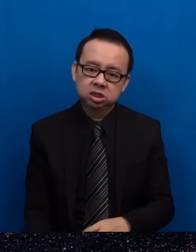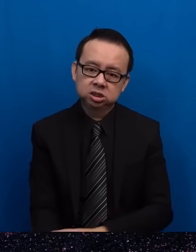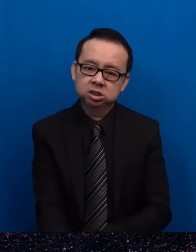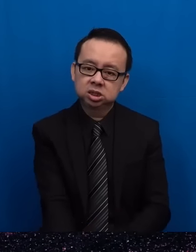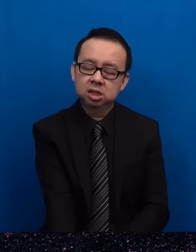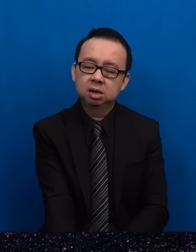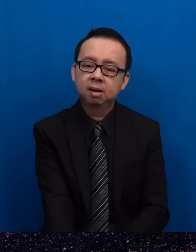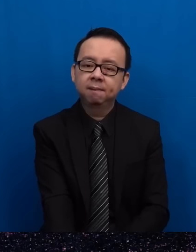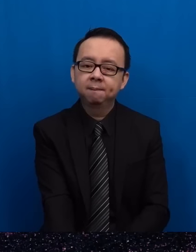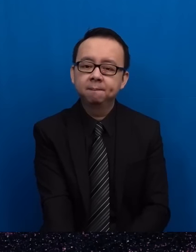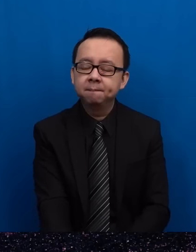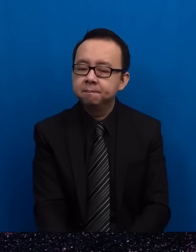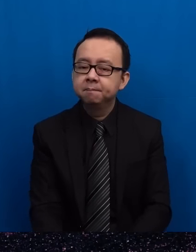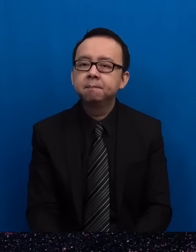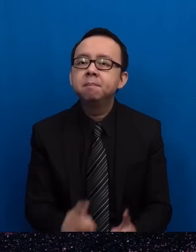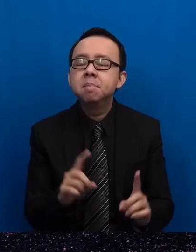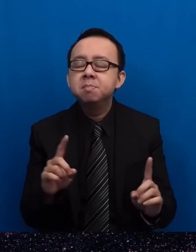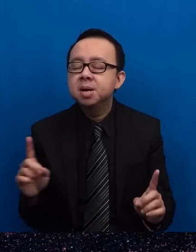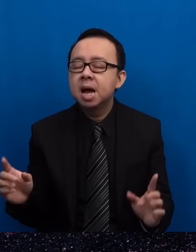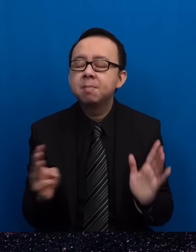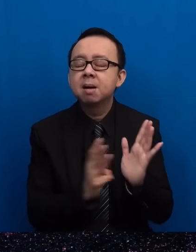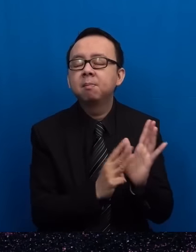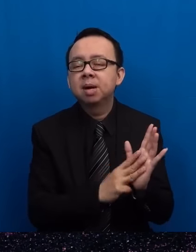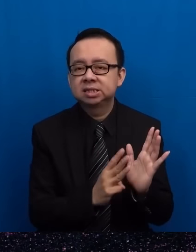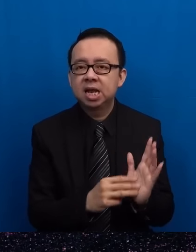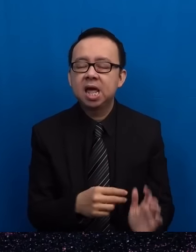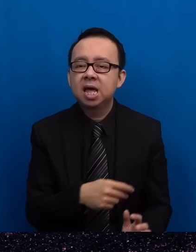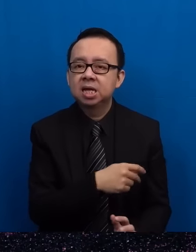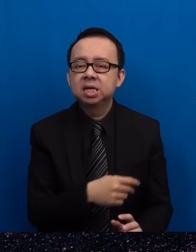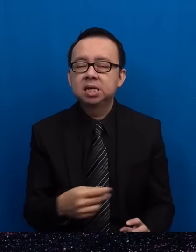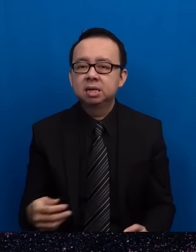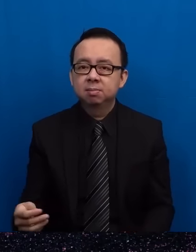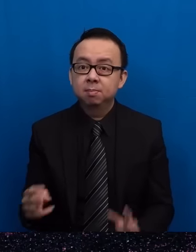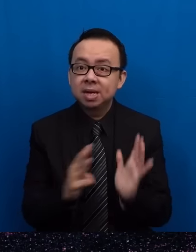Beberapa komplikasi kehidupanmu, Anda membuatnya sendiri.